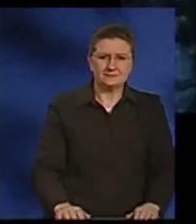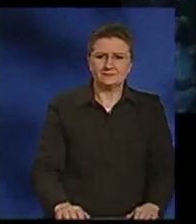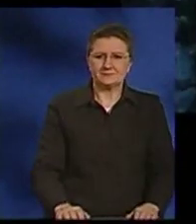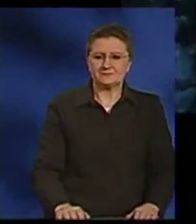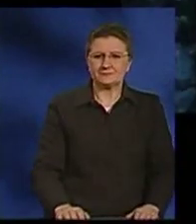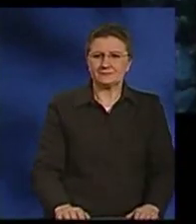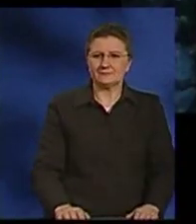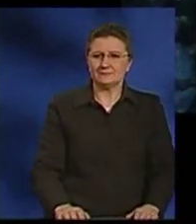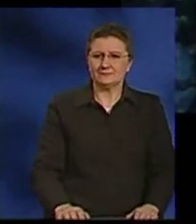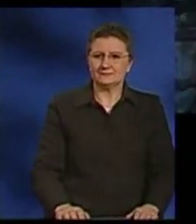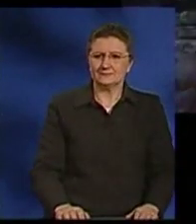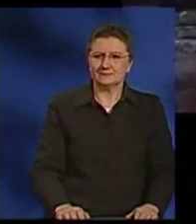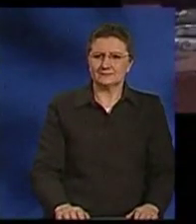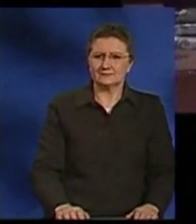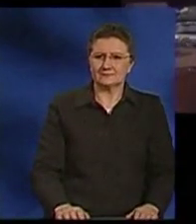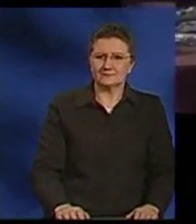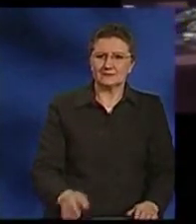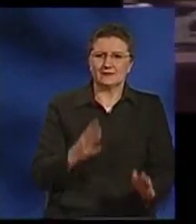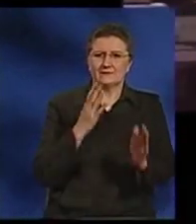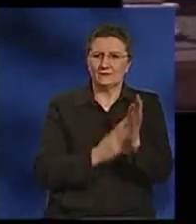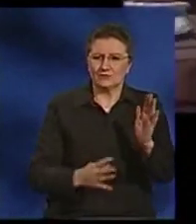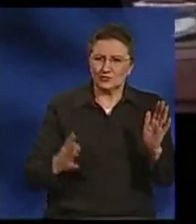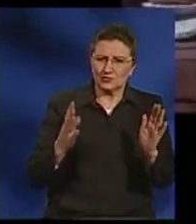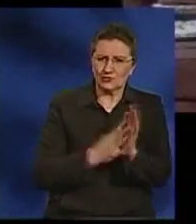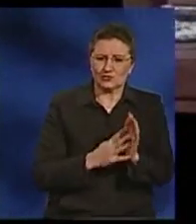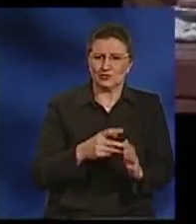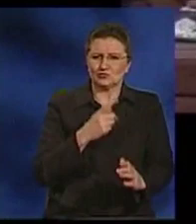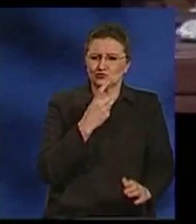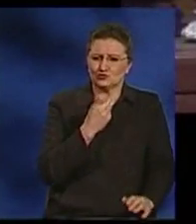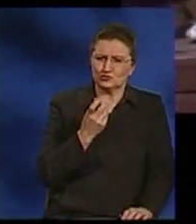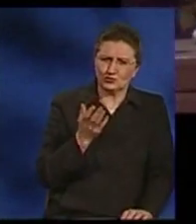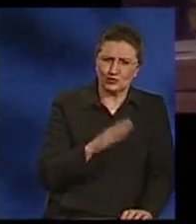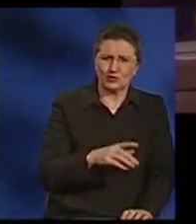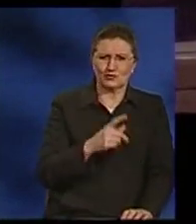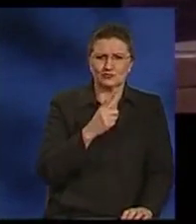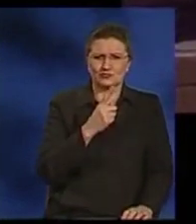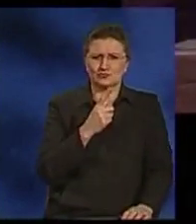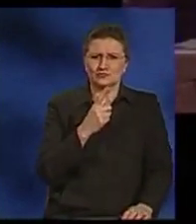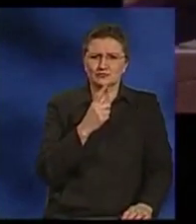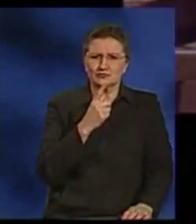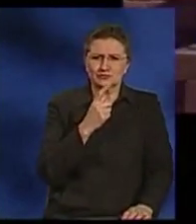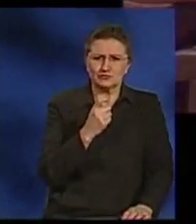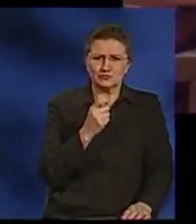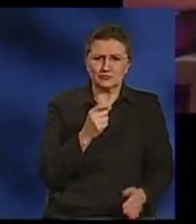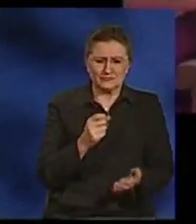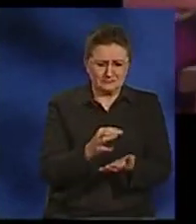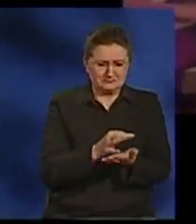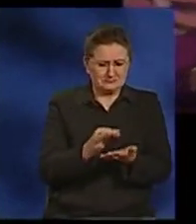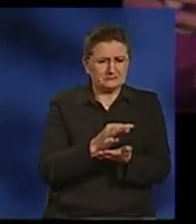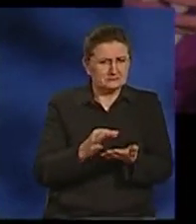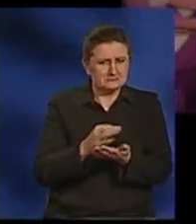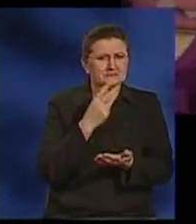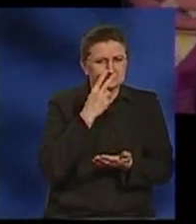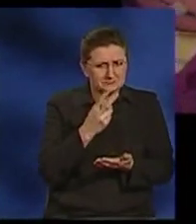Девяносто восемь, девяносто девять Сто, сто серебряных крон Что